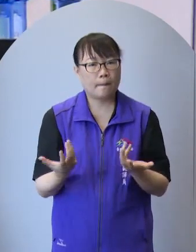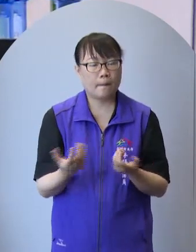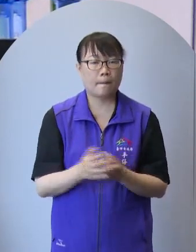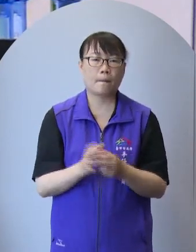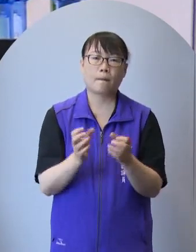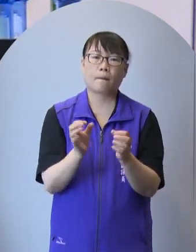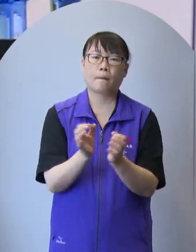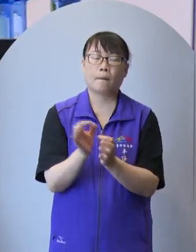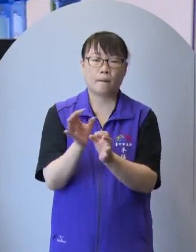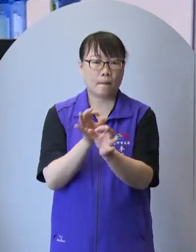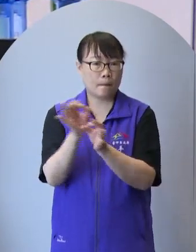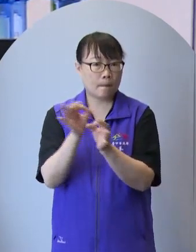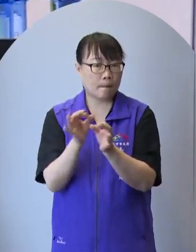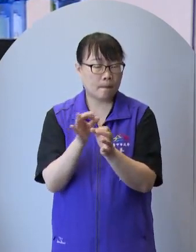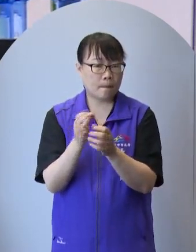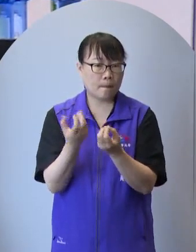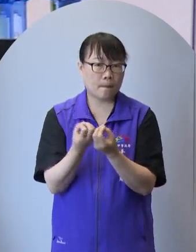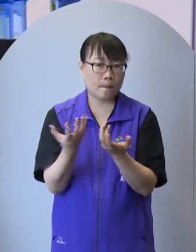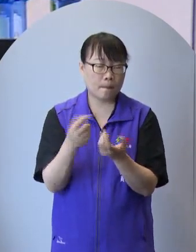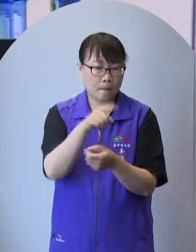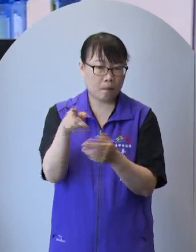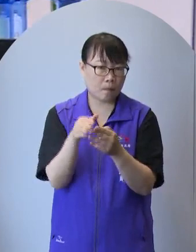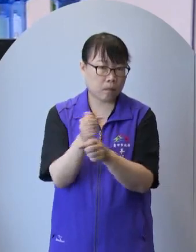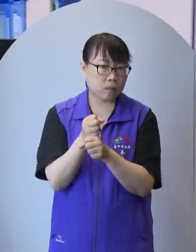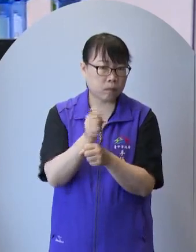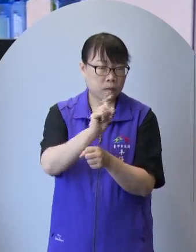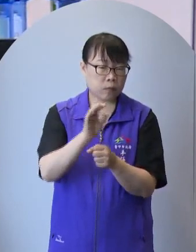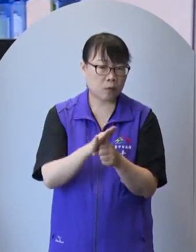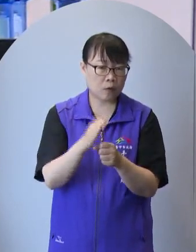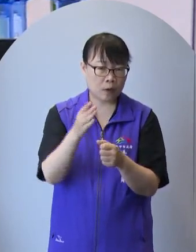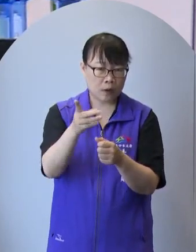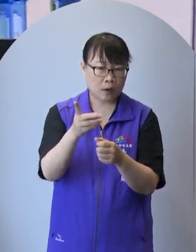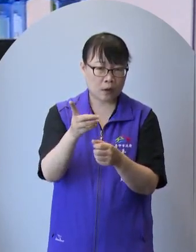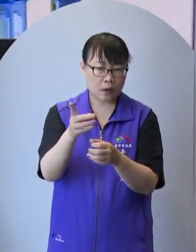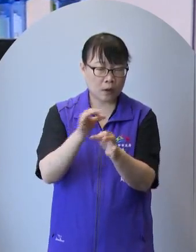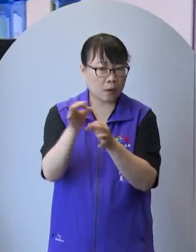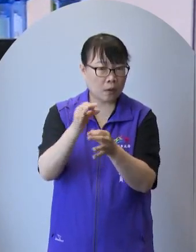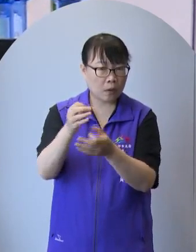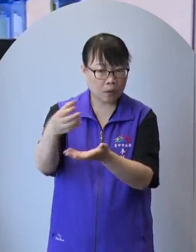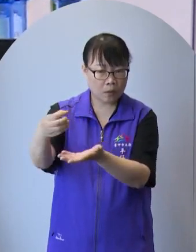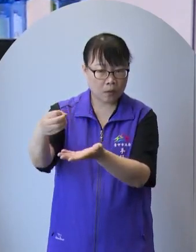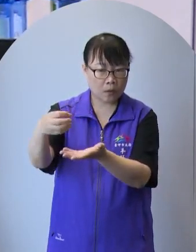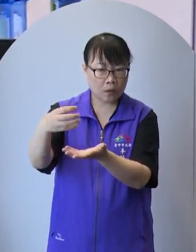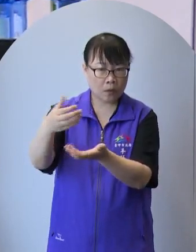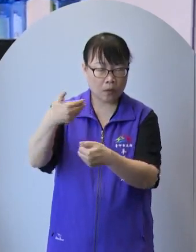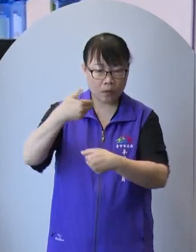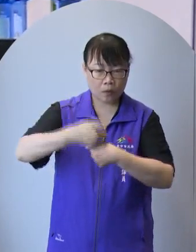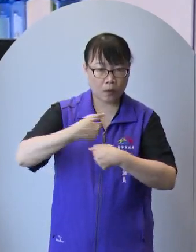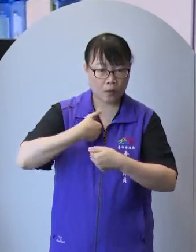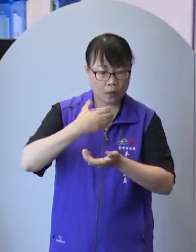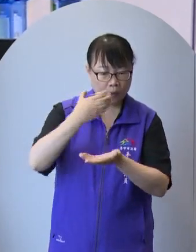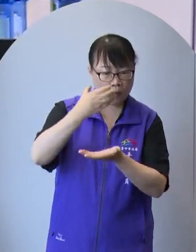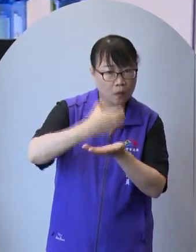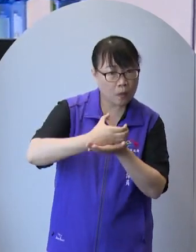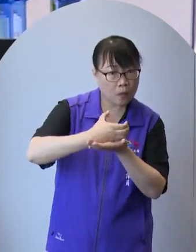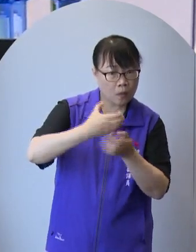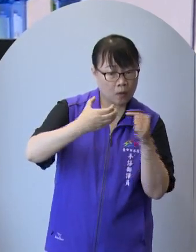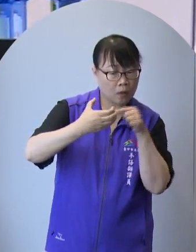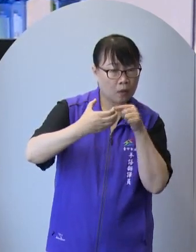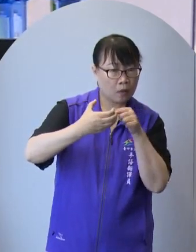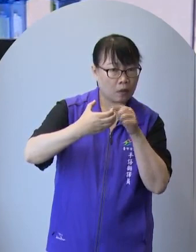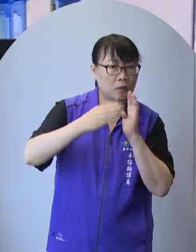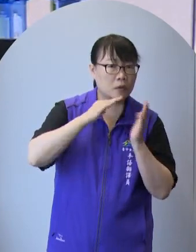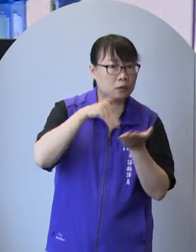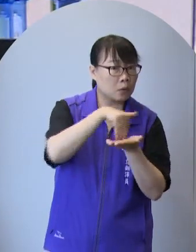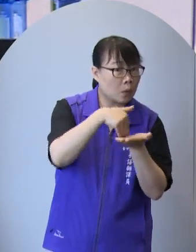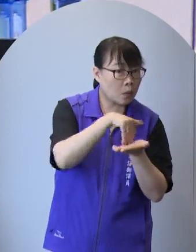商家提供你的话，那你就要注意哈，他所提供给你的这个饮料杯是不是哈塑胶